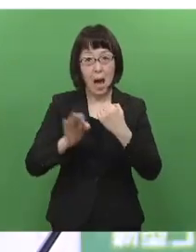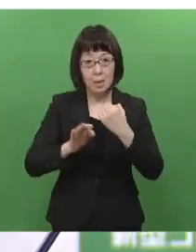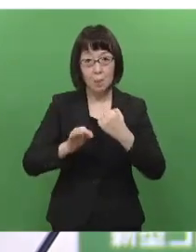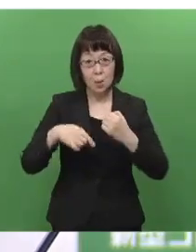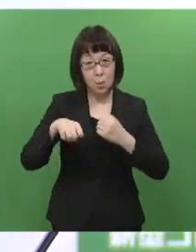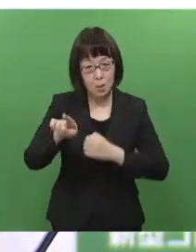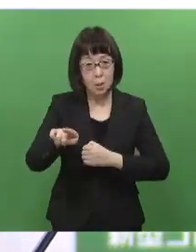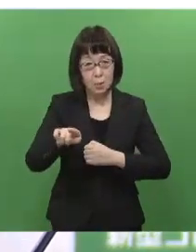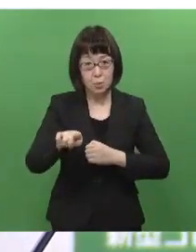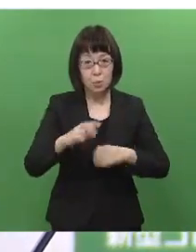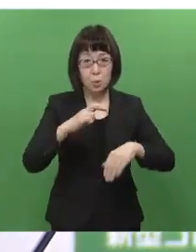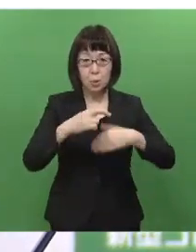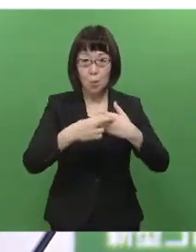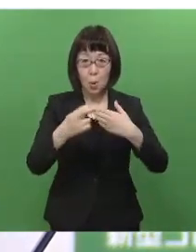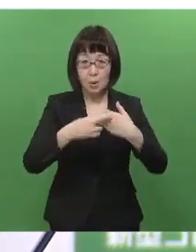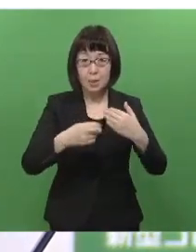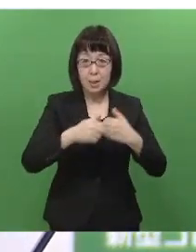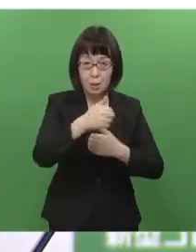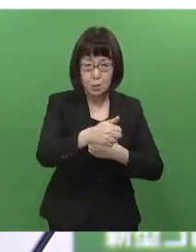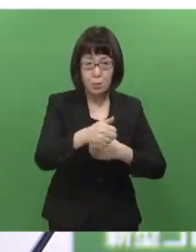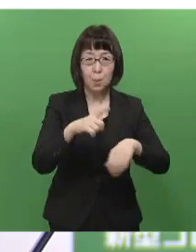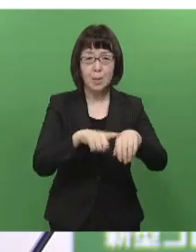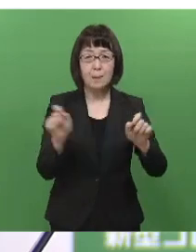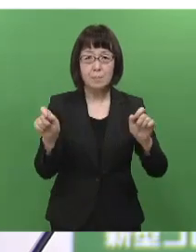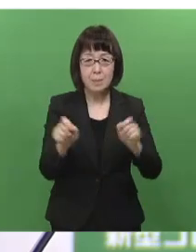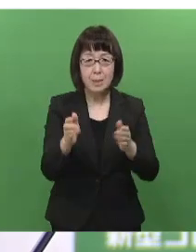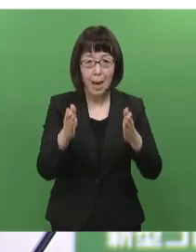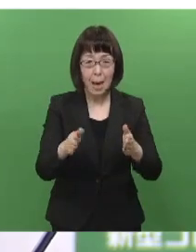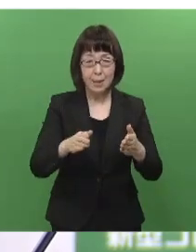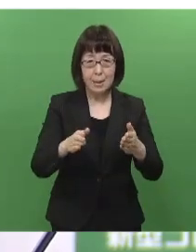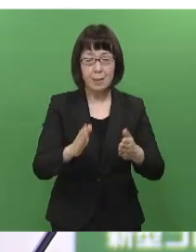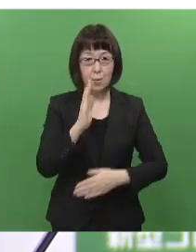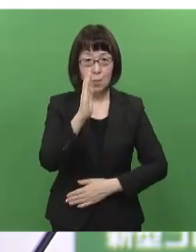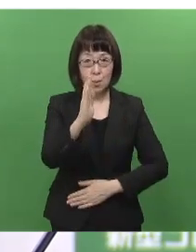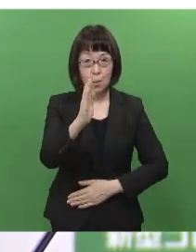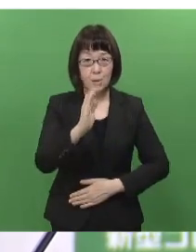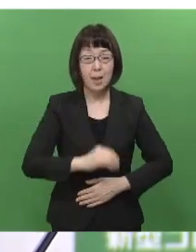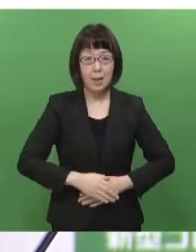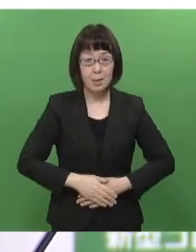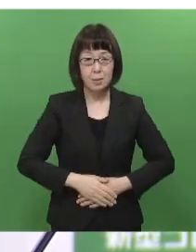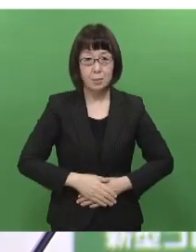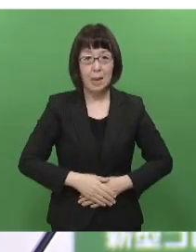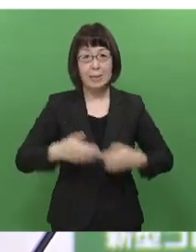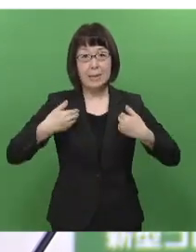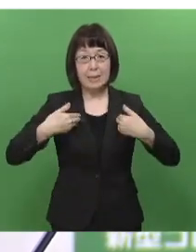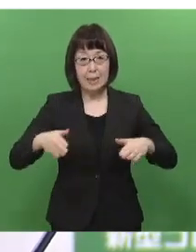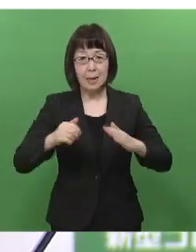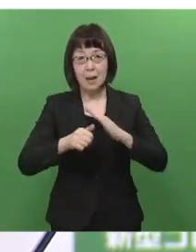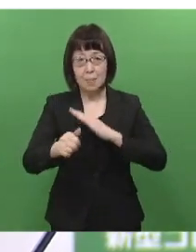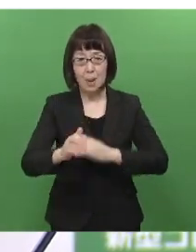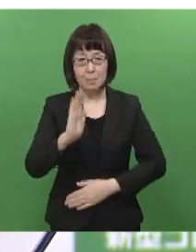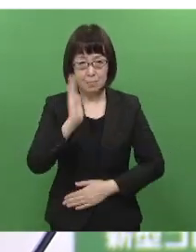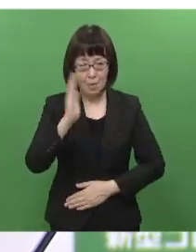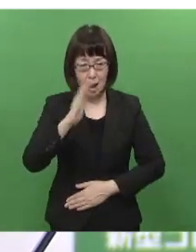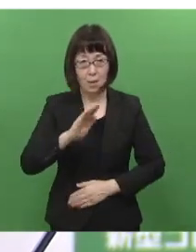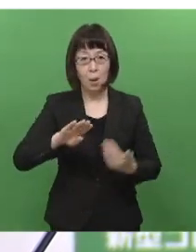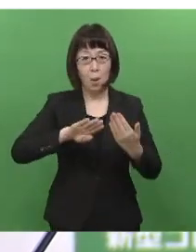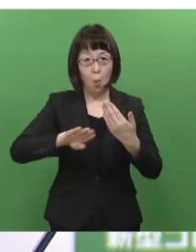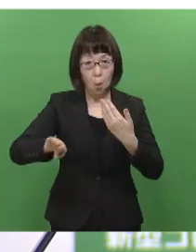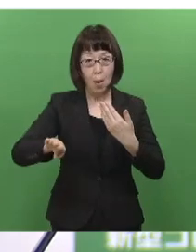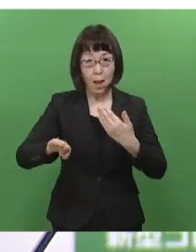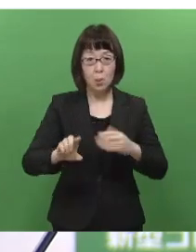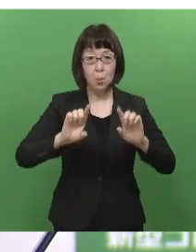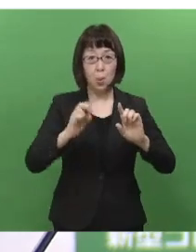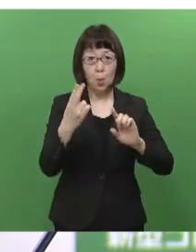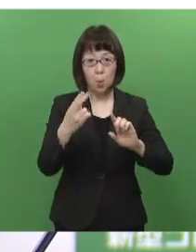も短時間でお済ませください。不要不急の都、そして県境をこれをまたぐ移動も